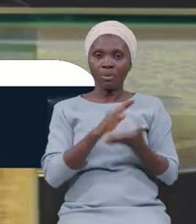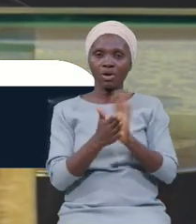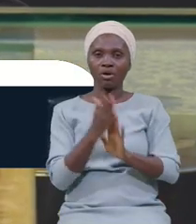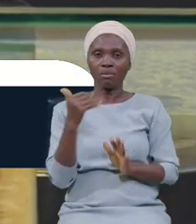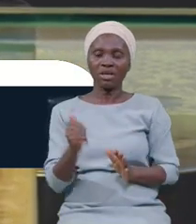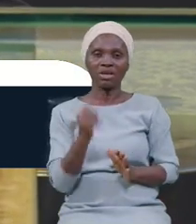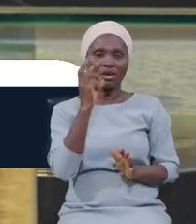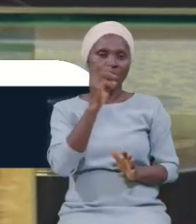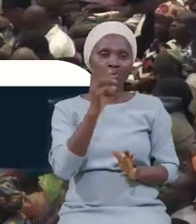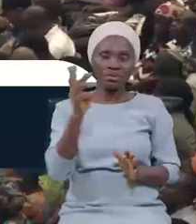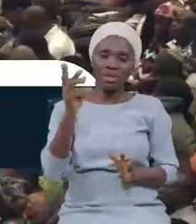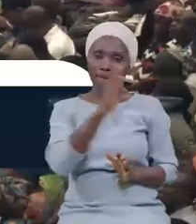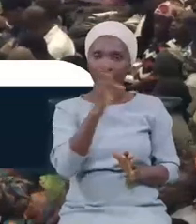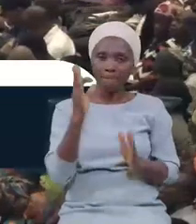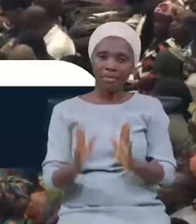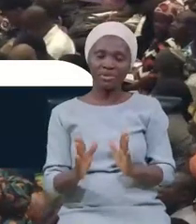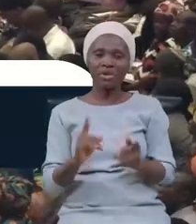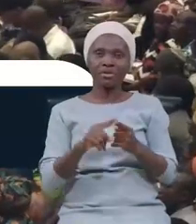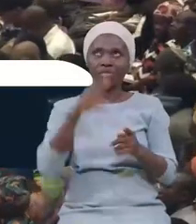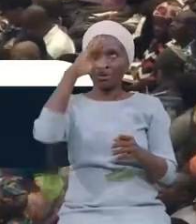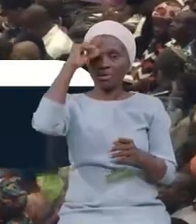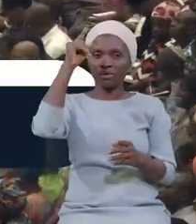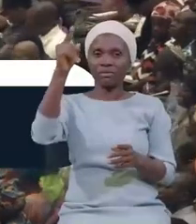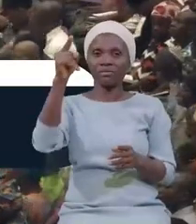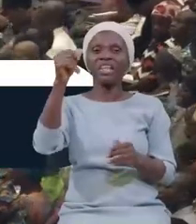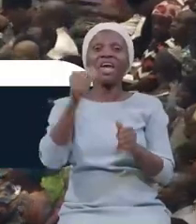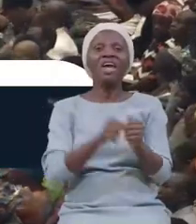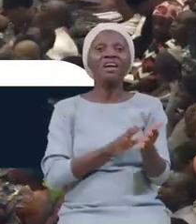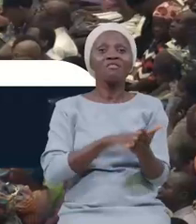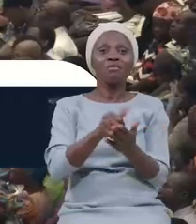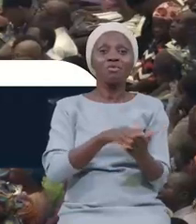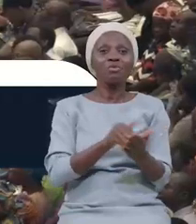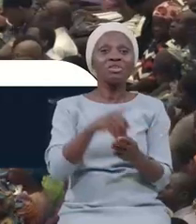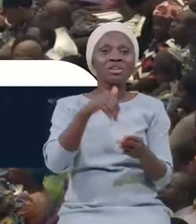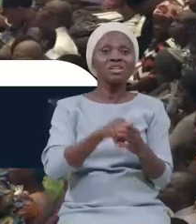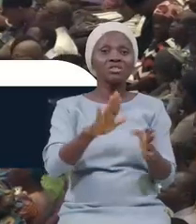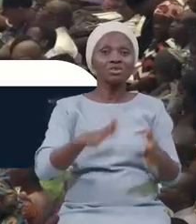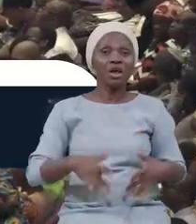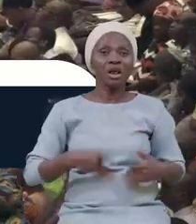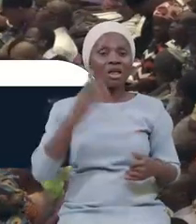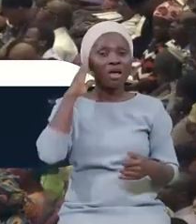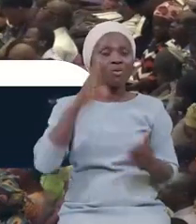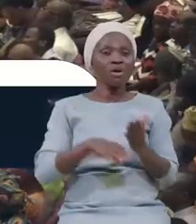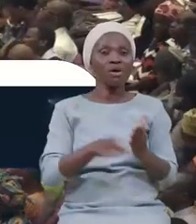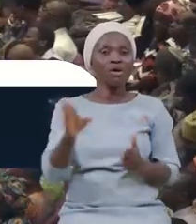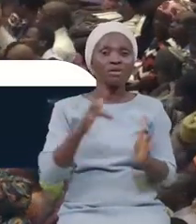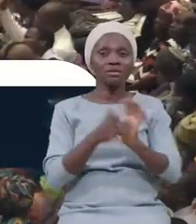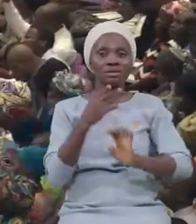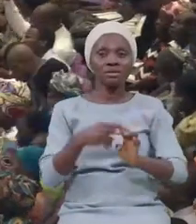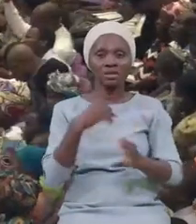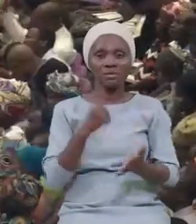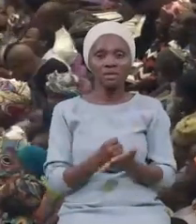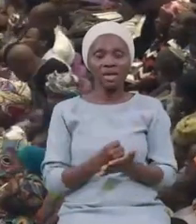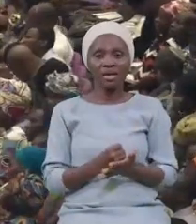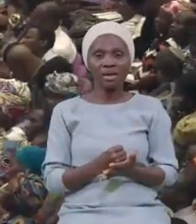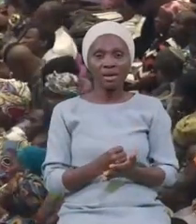jusqu'aux extrémités de la terre. Toute faiblesse va s'évaporer de votre vie. Tout épuisement va quitter votre vie au nom de